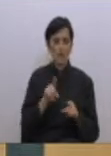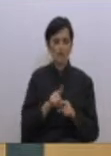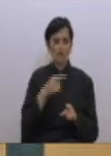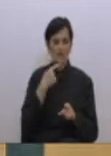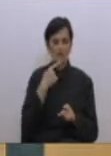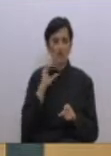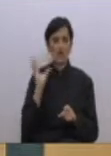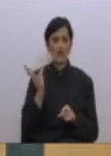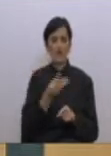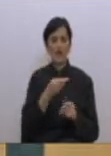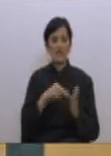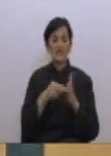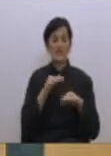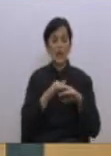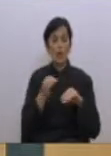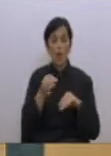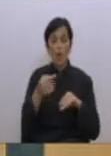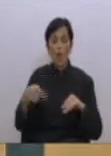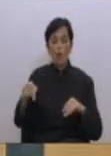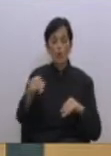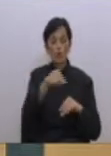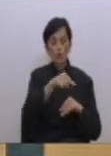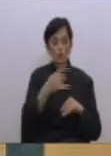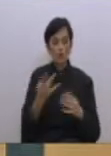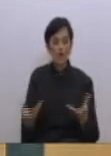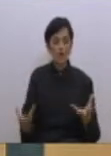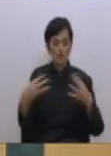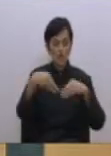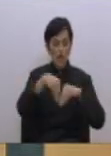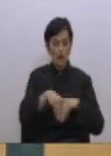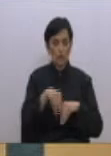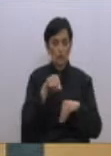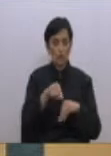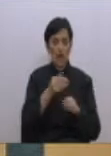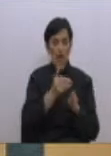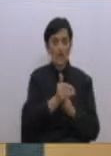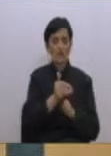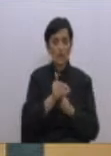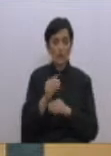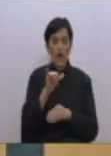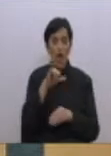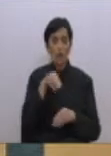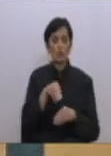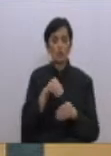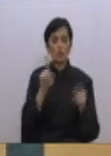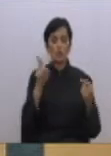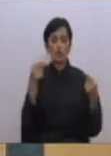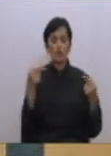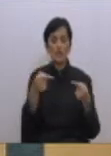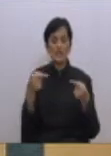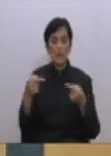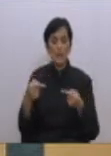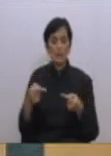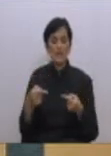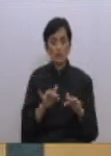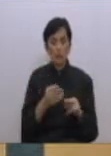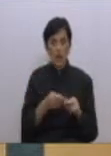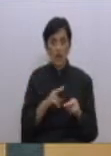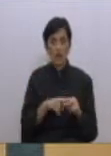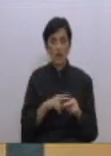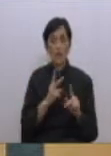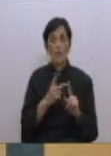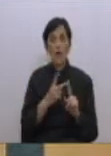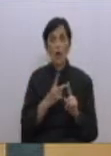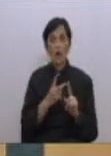ყველა საბიუჯეტო ორგანიზაცია უნდა იყოს ჩართული ამაში ეტაპობრივად აუდიტების შესაბამისად.